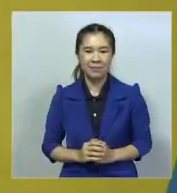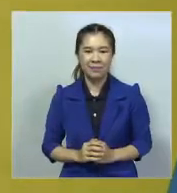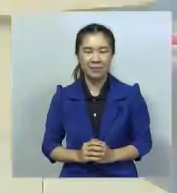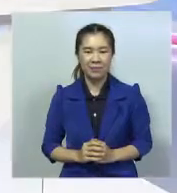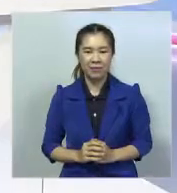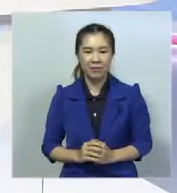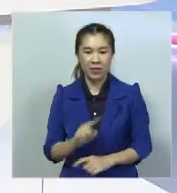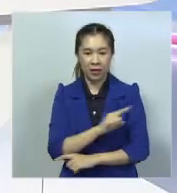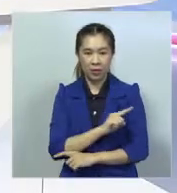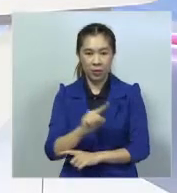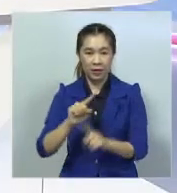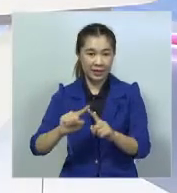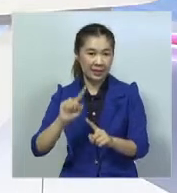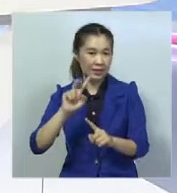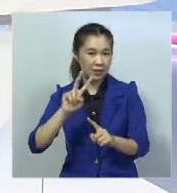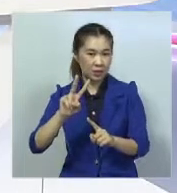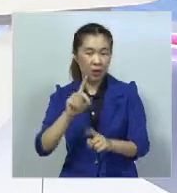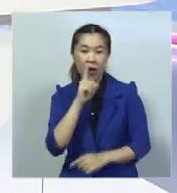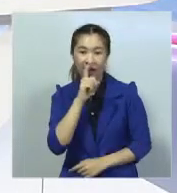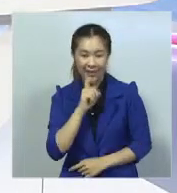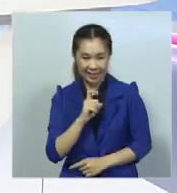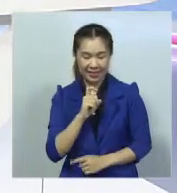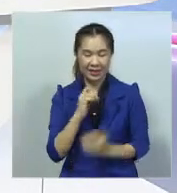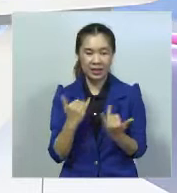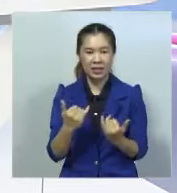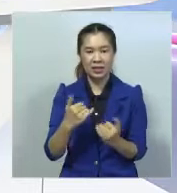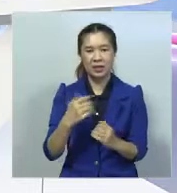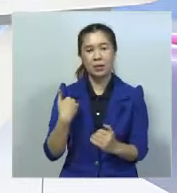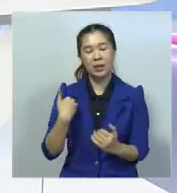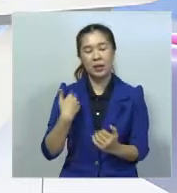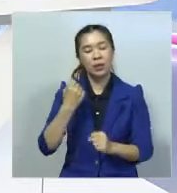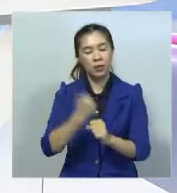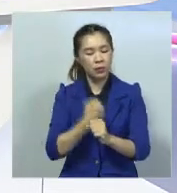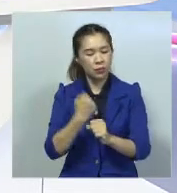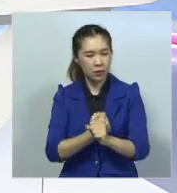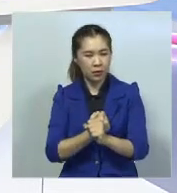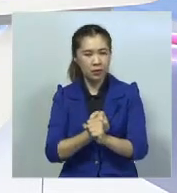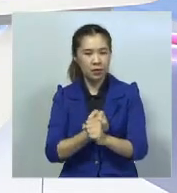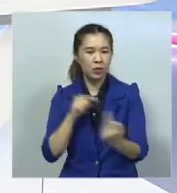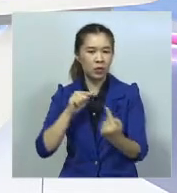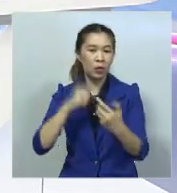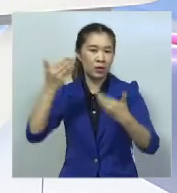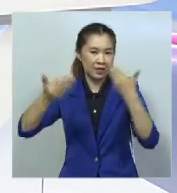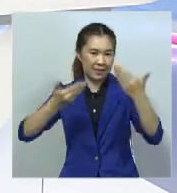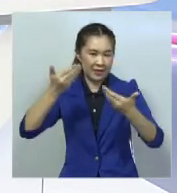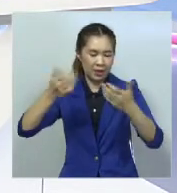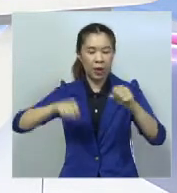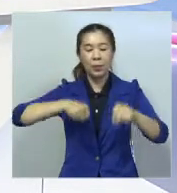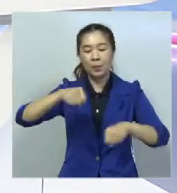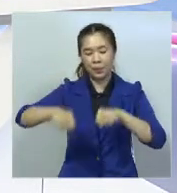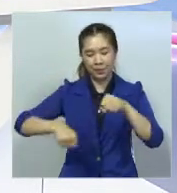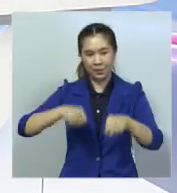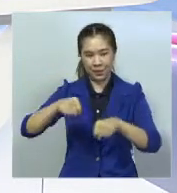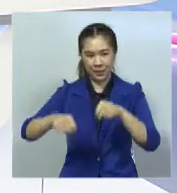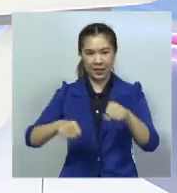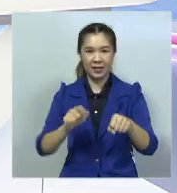สำหรับวันที่2ธันวาคมนี้หรือว่าวันอาทิตย์ที่จะถึงนี้นะคะก็จะมีการซ้อมใหญ่เสมือนจริงในกิจกรรมปั่นจักรยานไบค์อุ่น